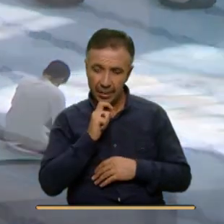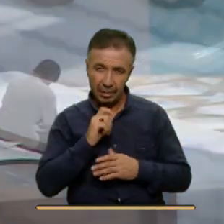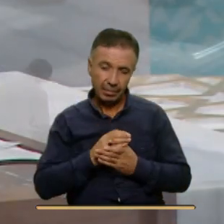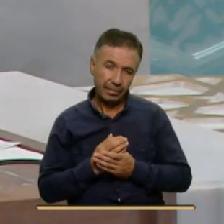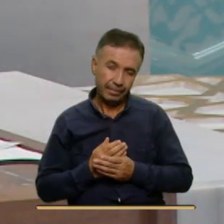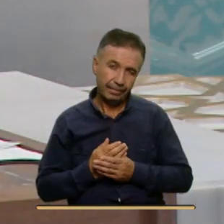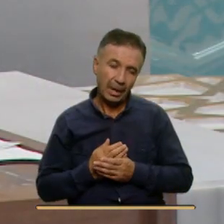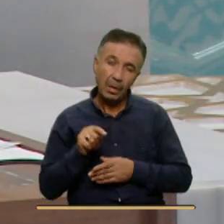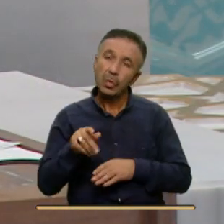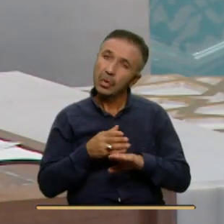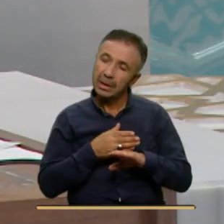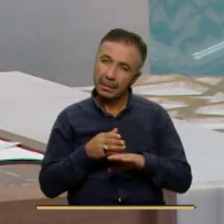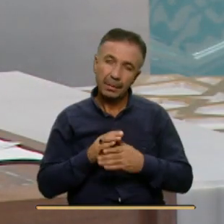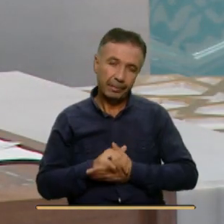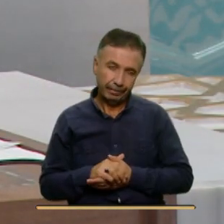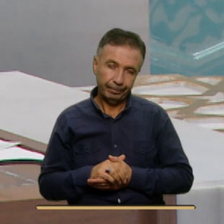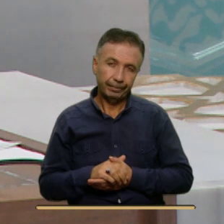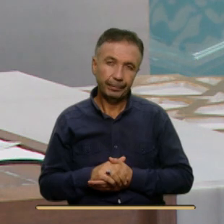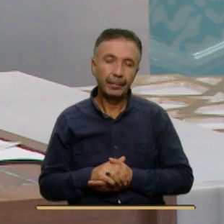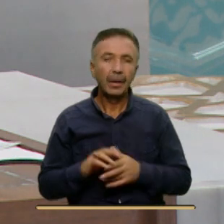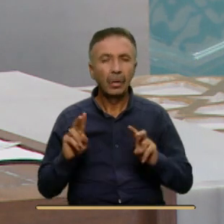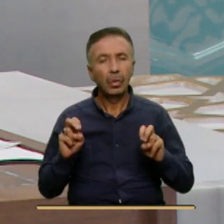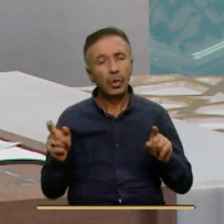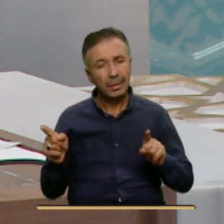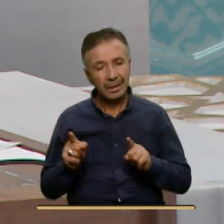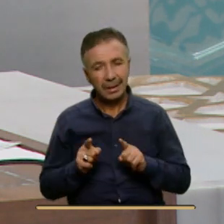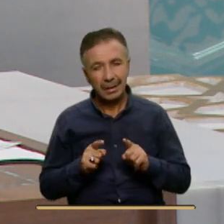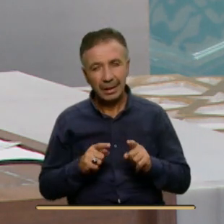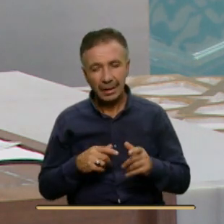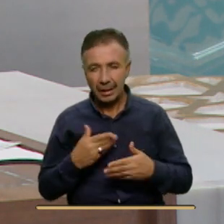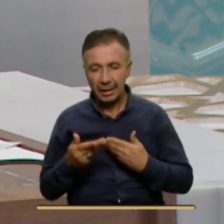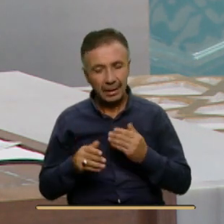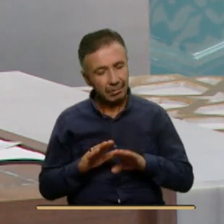Bu vesileyle konumu özetleyip bitireyim.